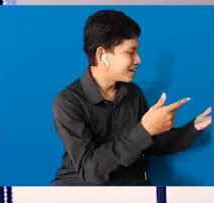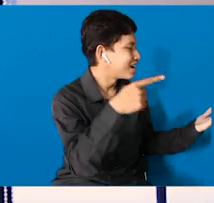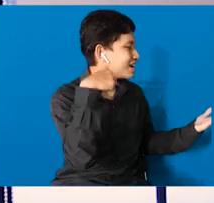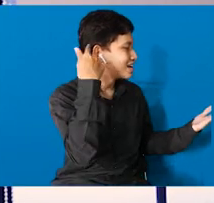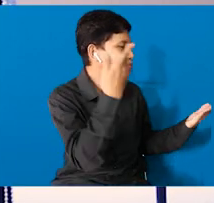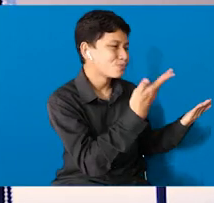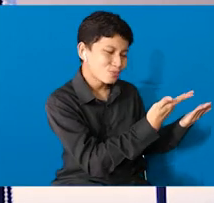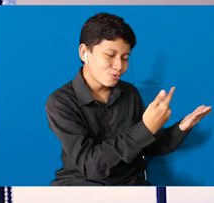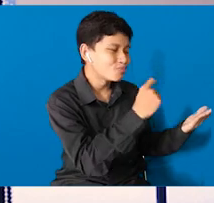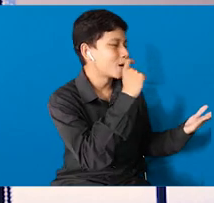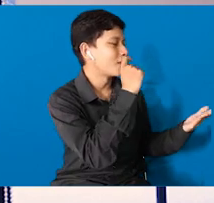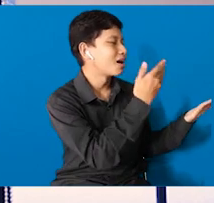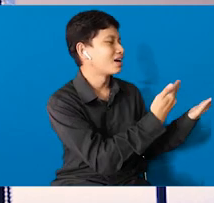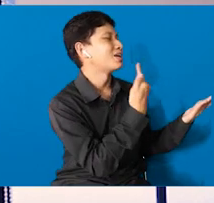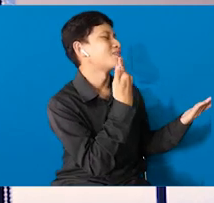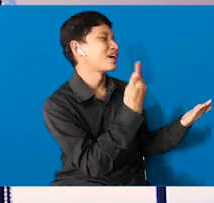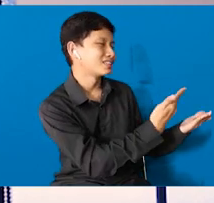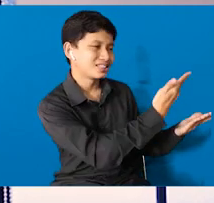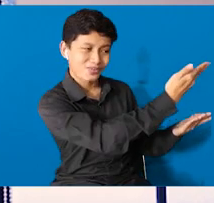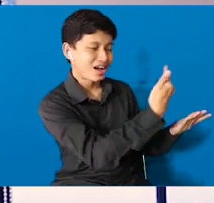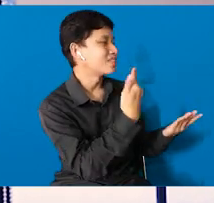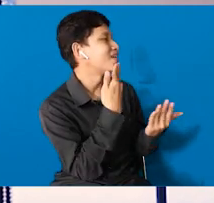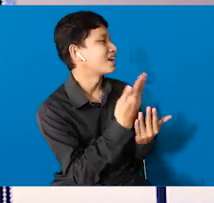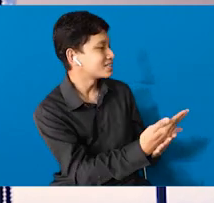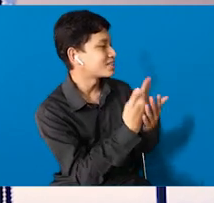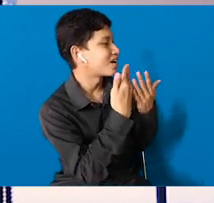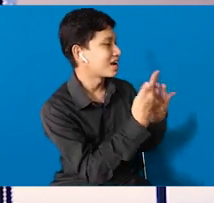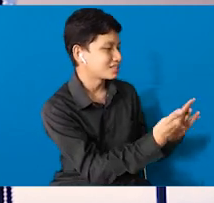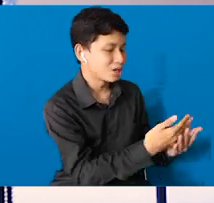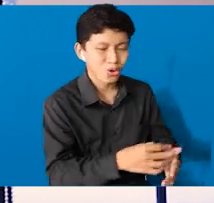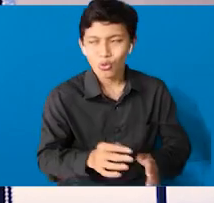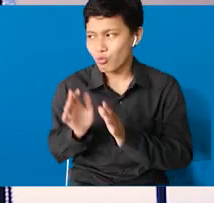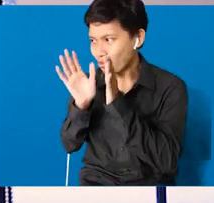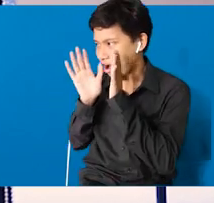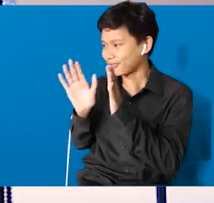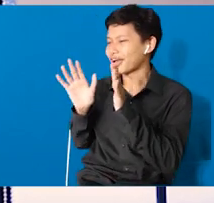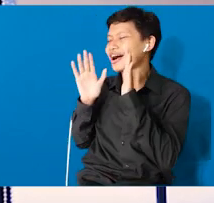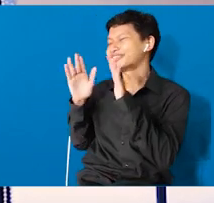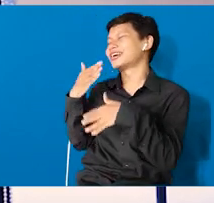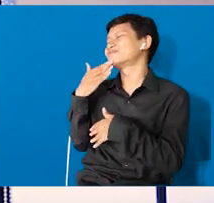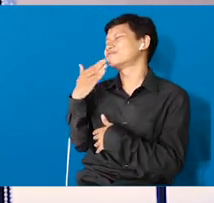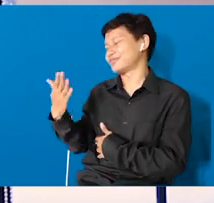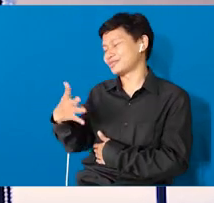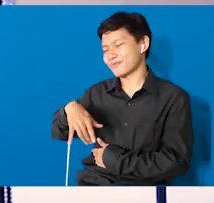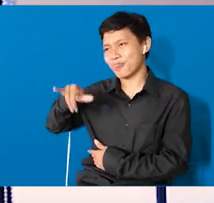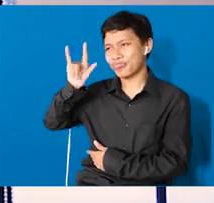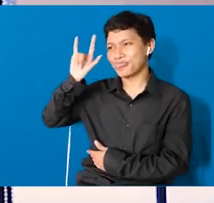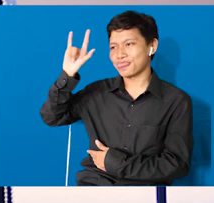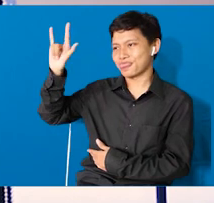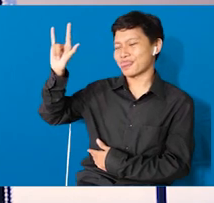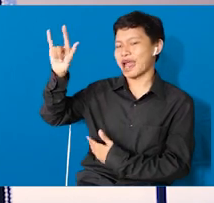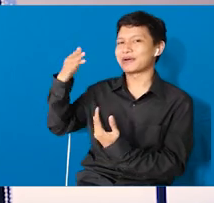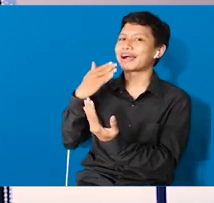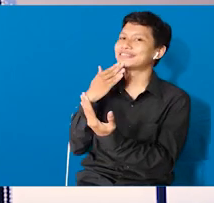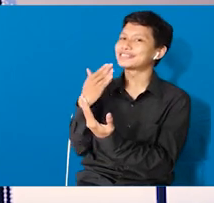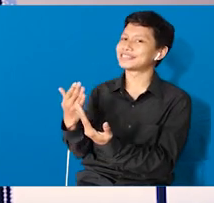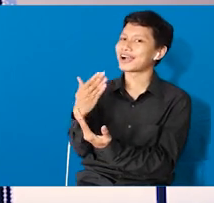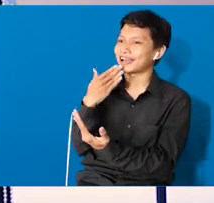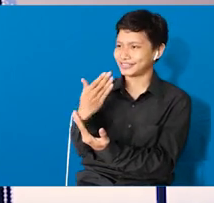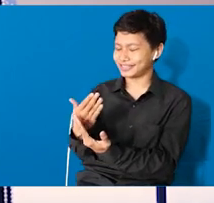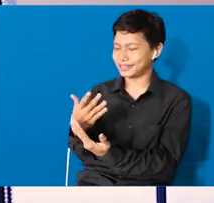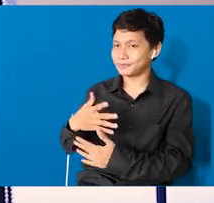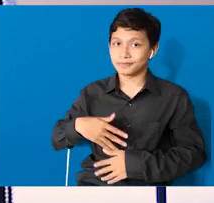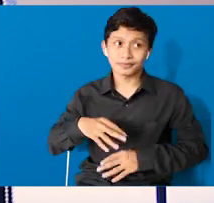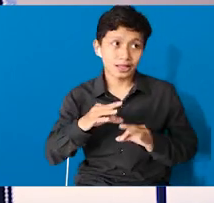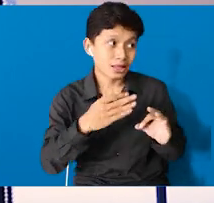Reni Lau yang sudah berkenan hadir luar bersama biasa. Di acara ini. Pokoknya Sarangiu. Ya.